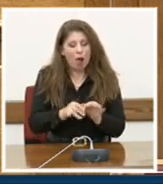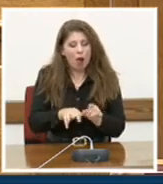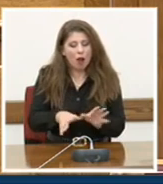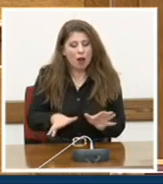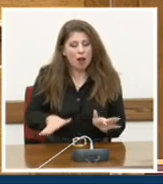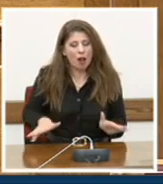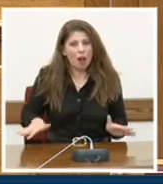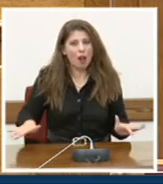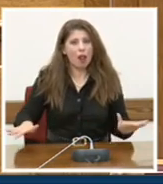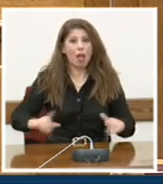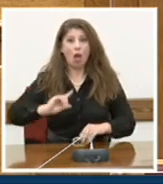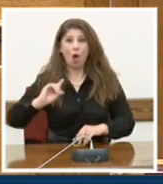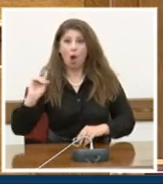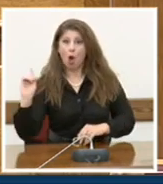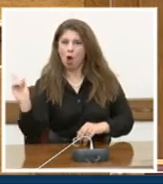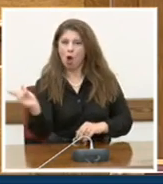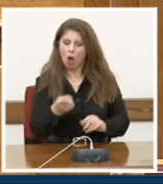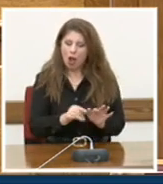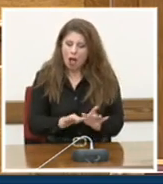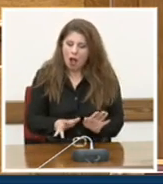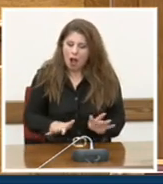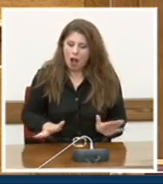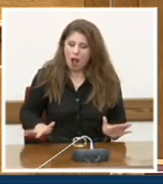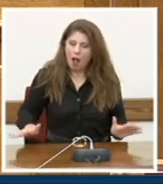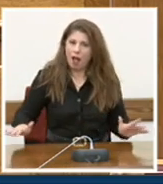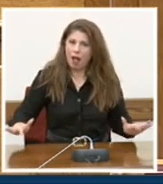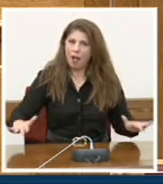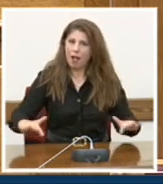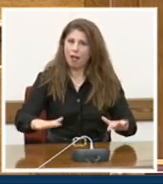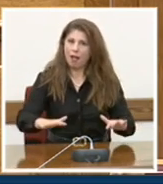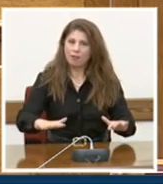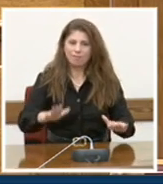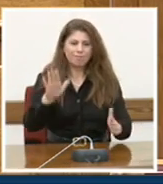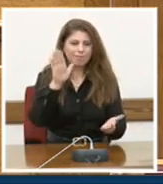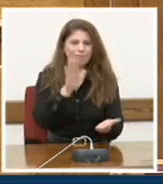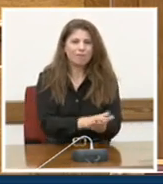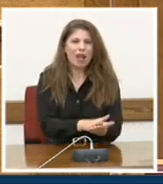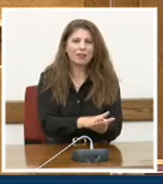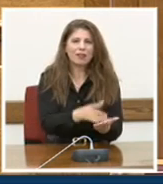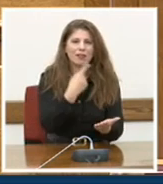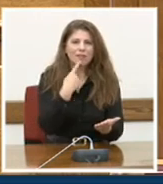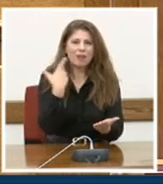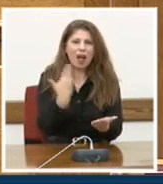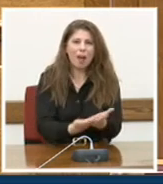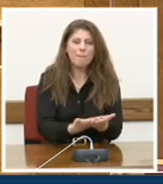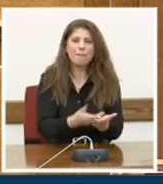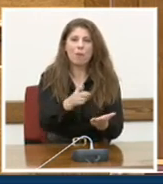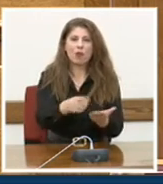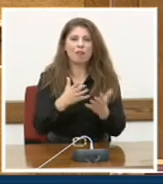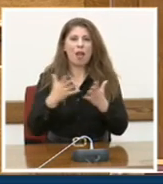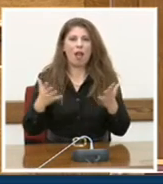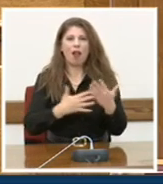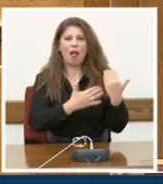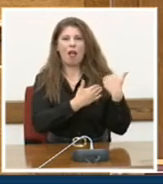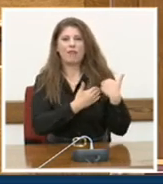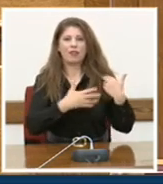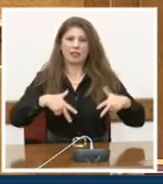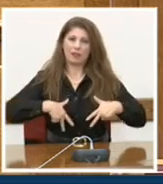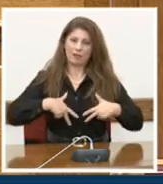όμως μαρτυρούν τις μεγάλες ευθύνες της κυβέρνησής σας και προσωπικά του Πρωθυπουργού.